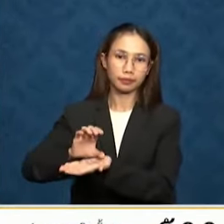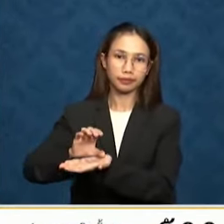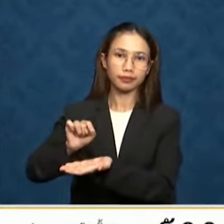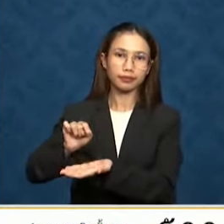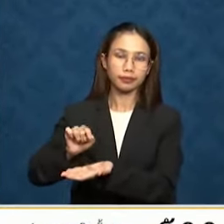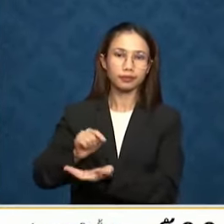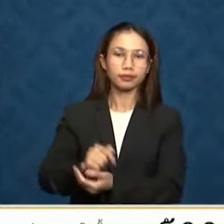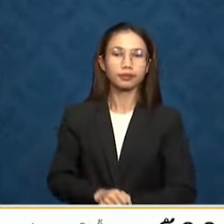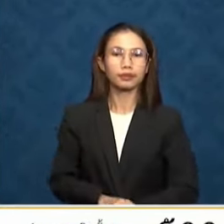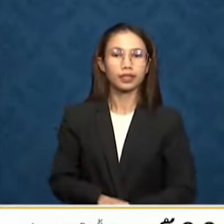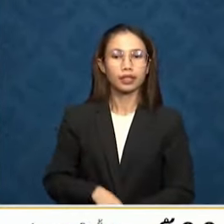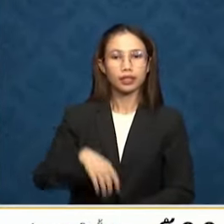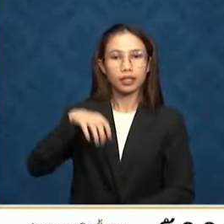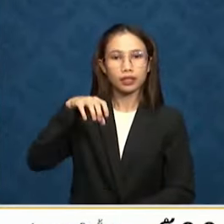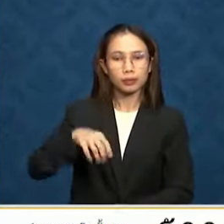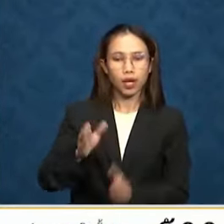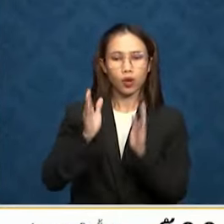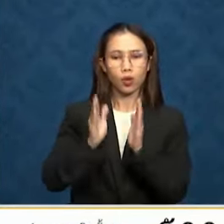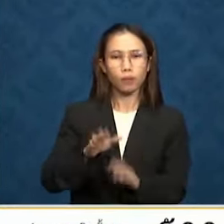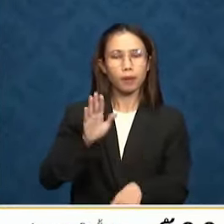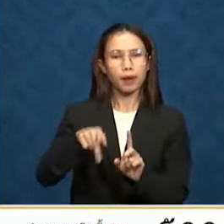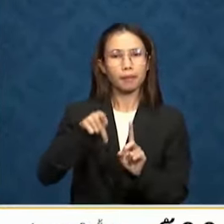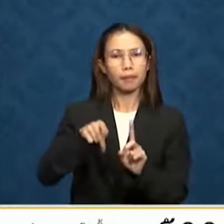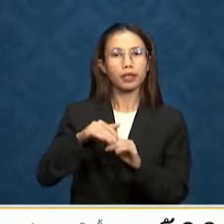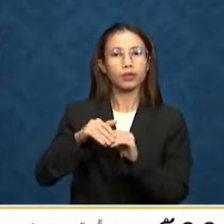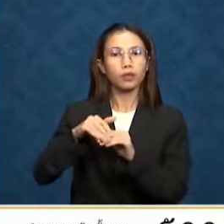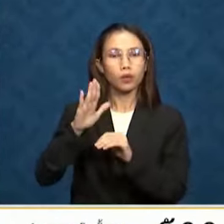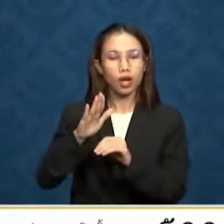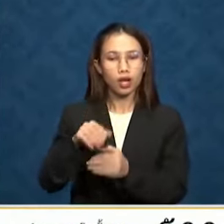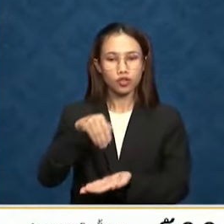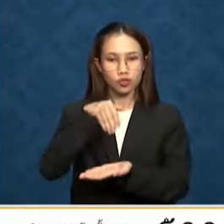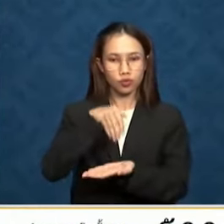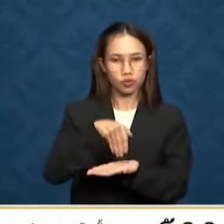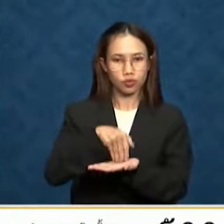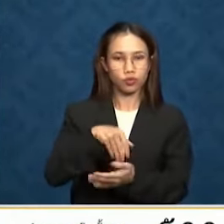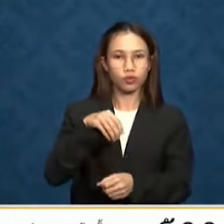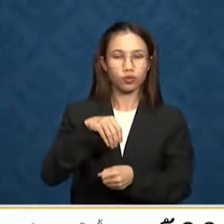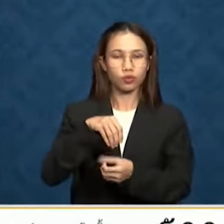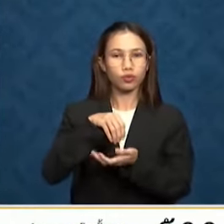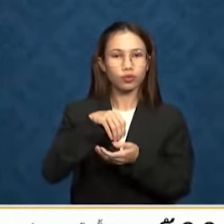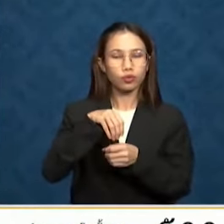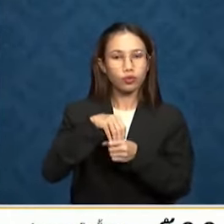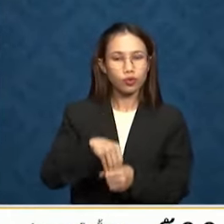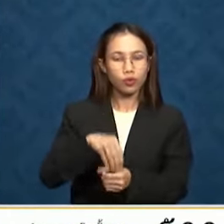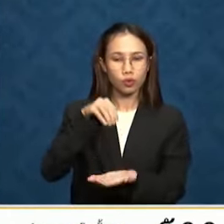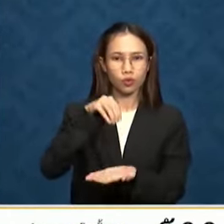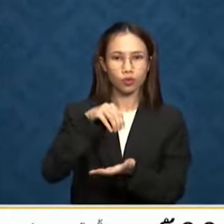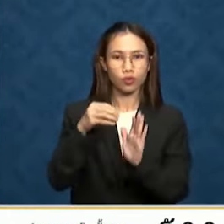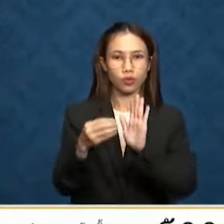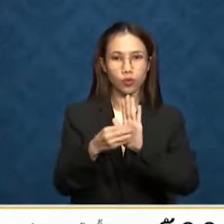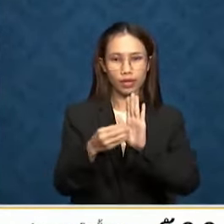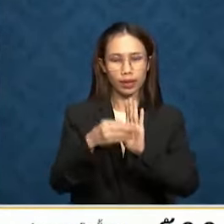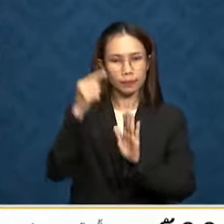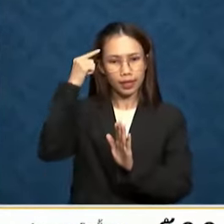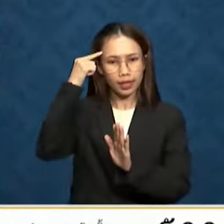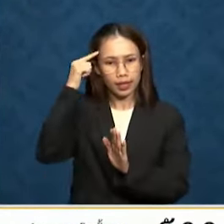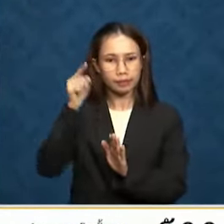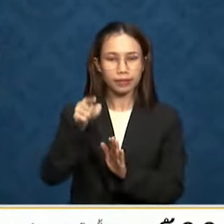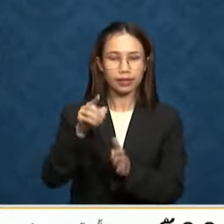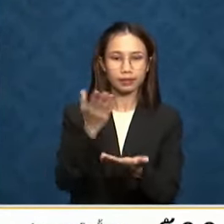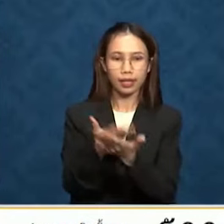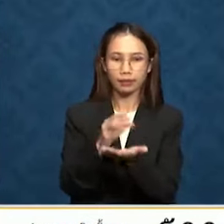ประมาณคือคนพันกว่าคนค่ะที่อยู่ใจกลางกรุงเทพมหานครที่เป็นคนกำหนดทิศทางของประเทศ